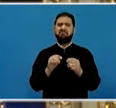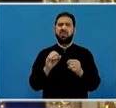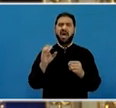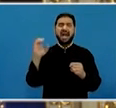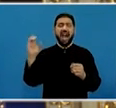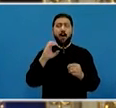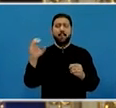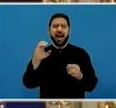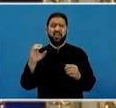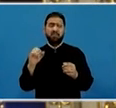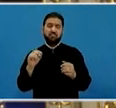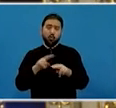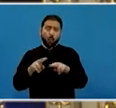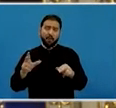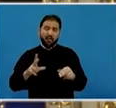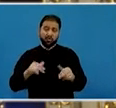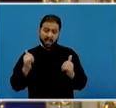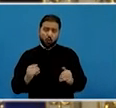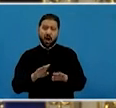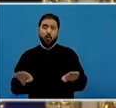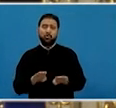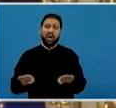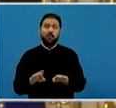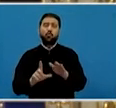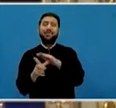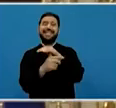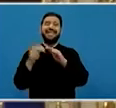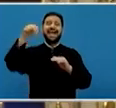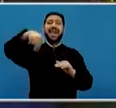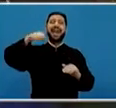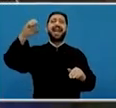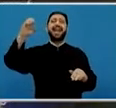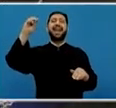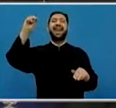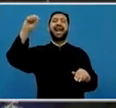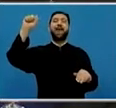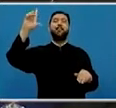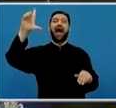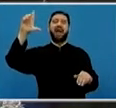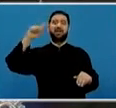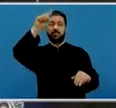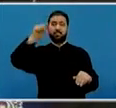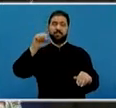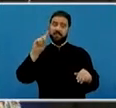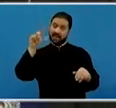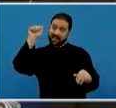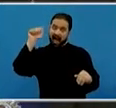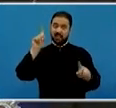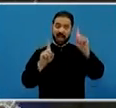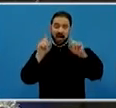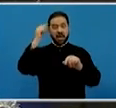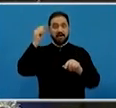victimele cutremurului din Nepal. Da, probabil că pot contribui și acestea dacă ne referim la două aspecte. În primul rând, la nevoile